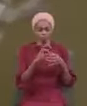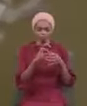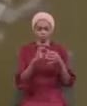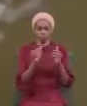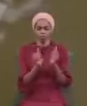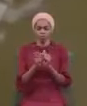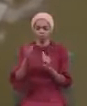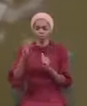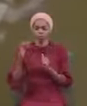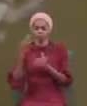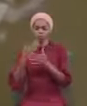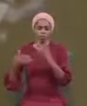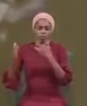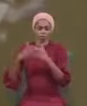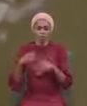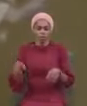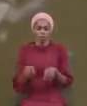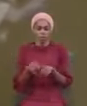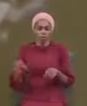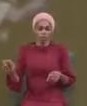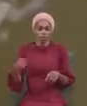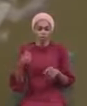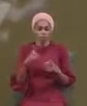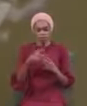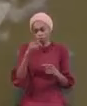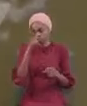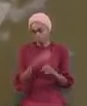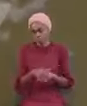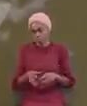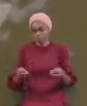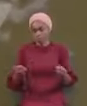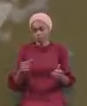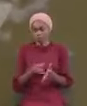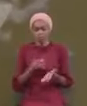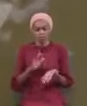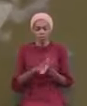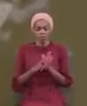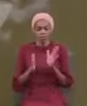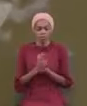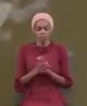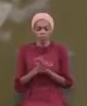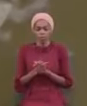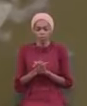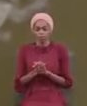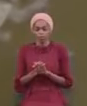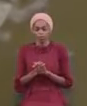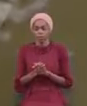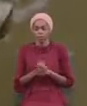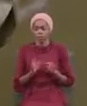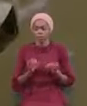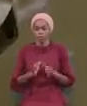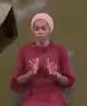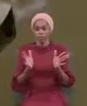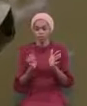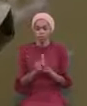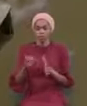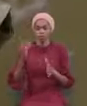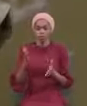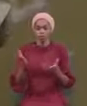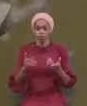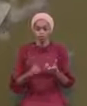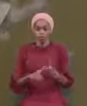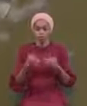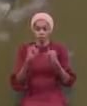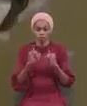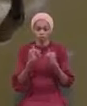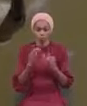ils étaient en voyage vers la terre promise que Dieu avait donc pris le soin de les instruire par Moïse il lu